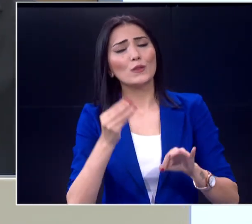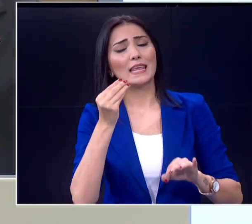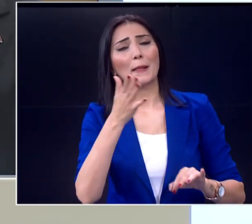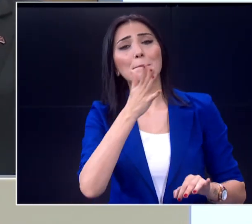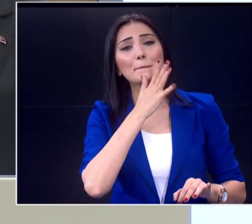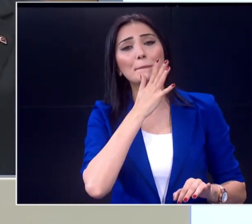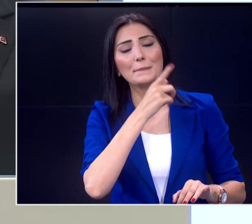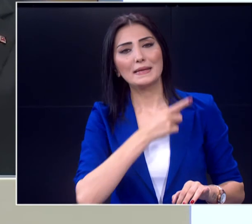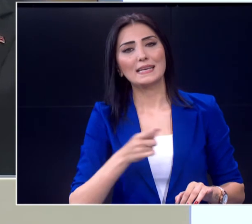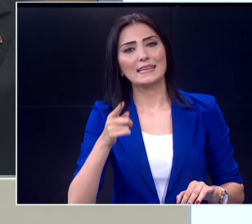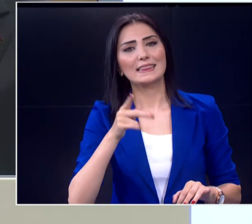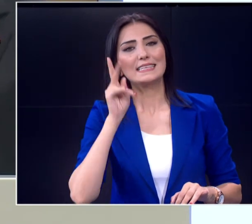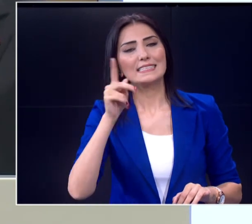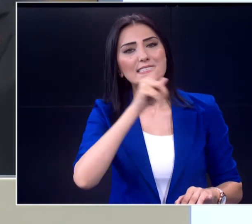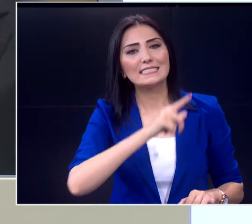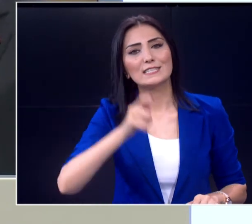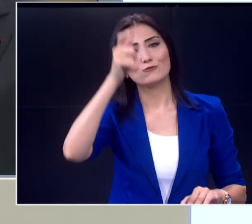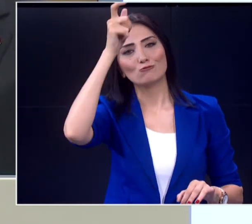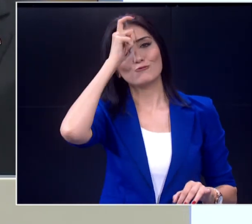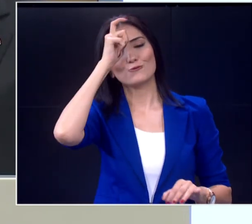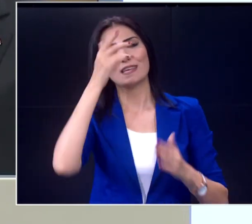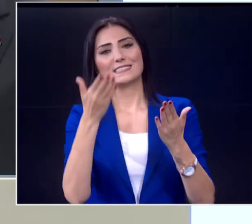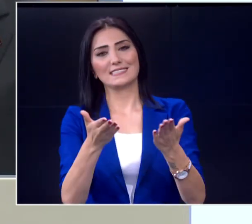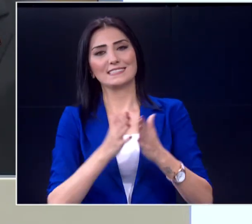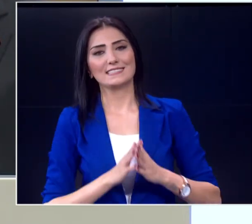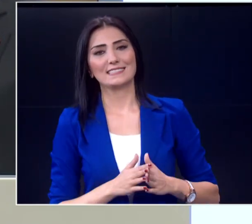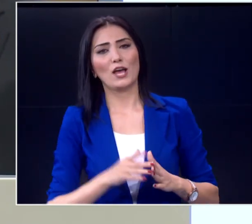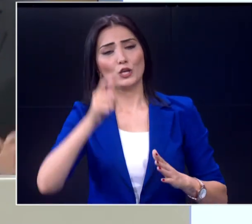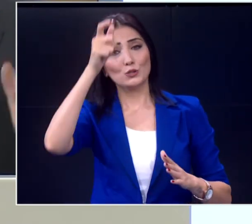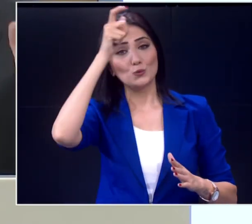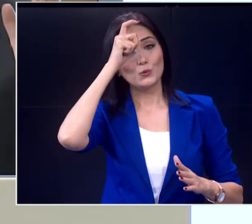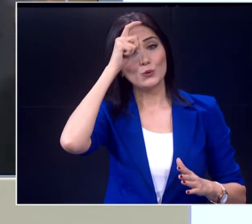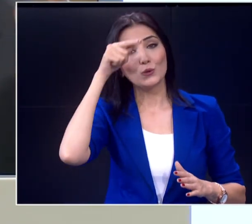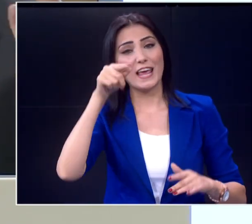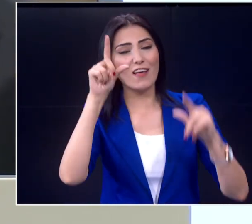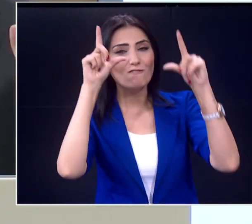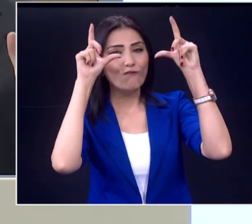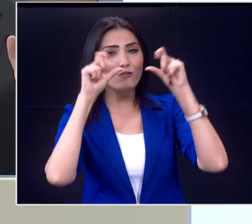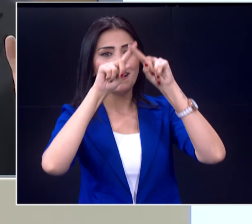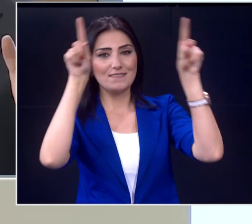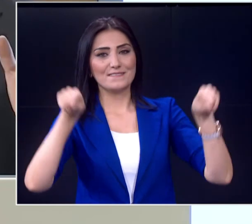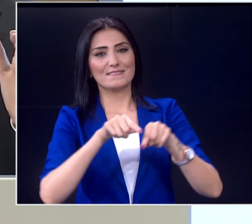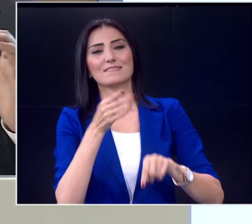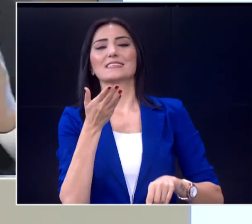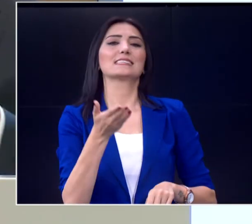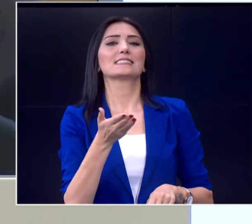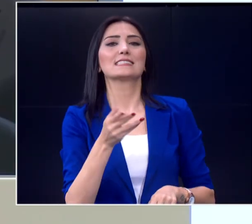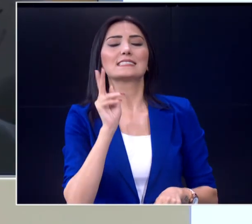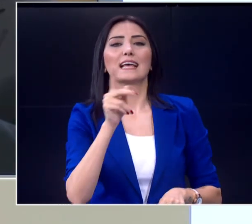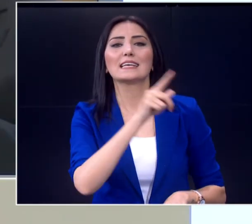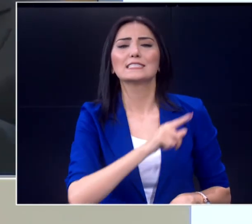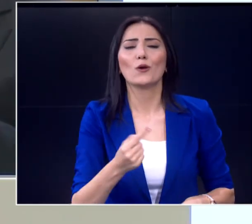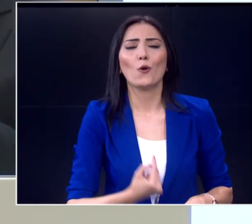bilin, siz Türkiye'siniz. Türkiye'nin fotoğrafısınız.